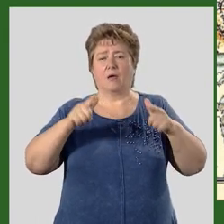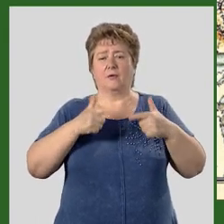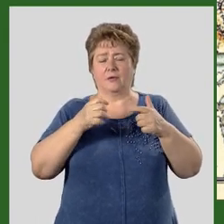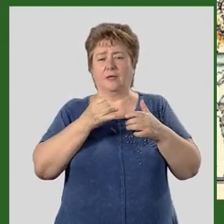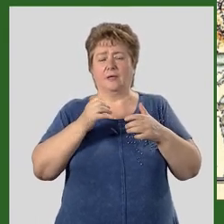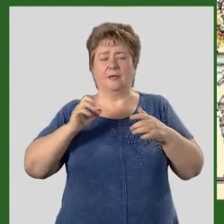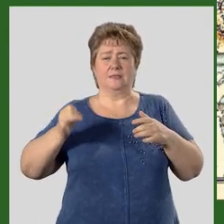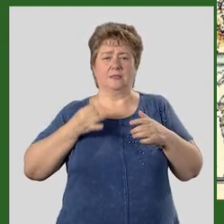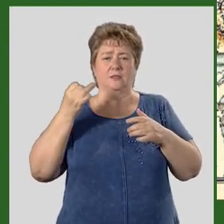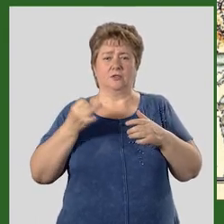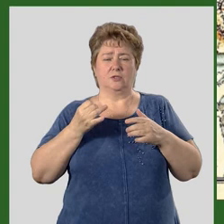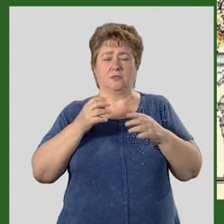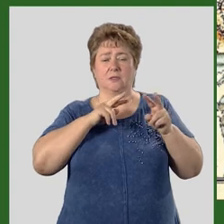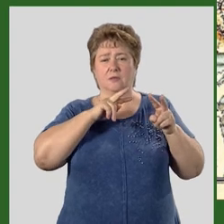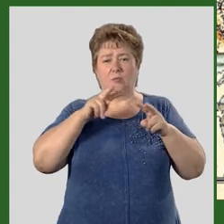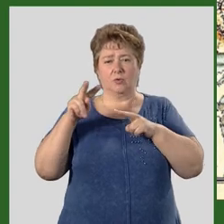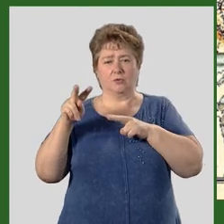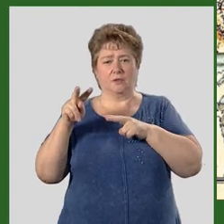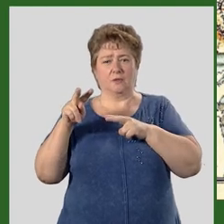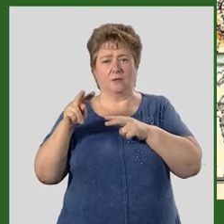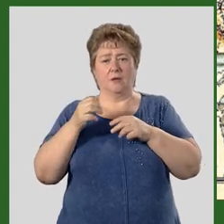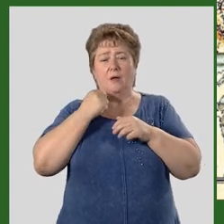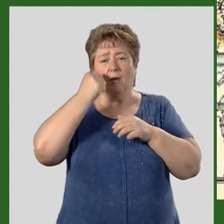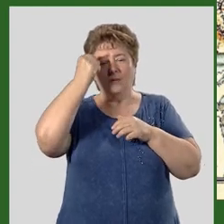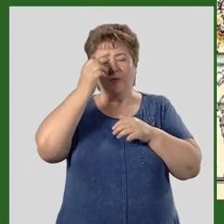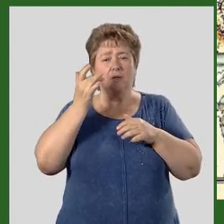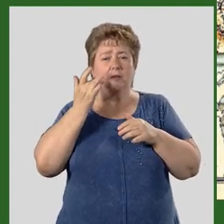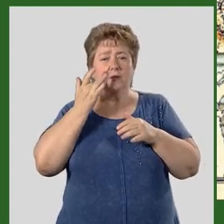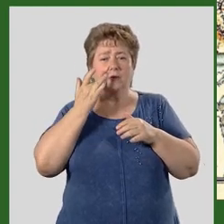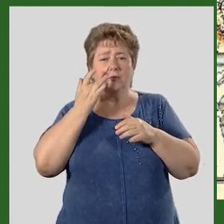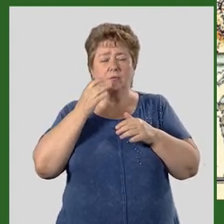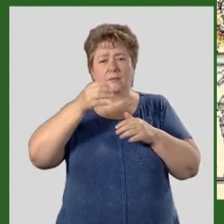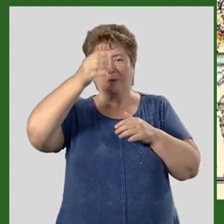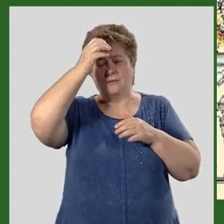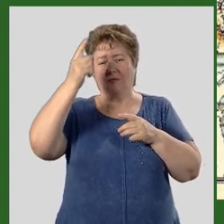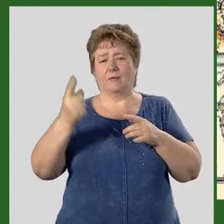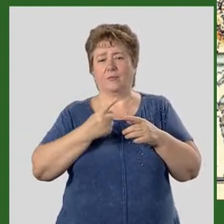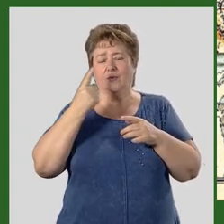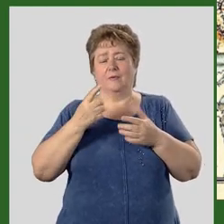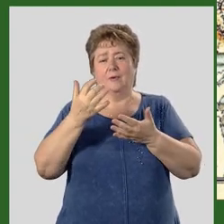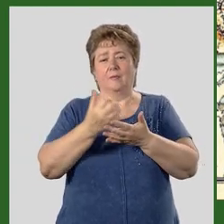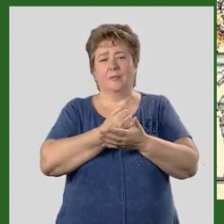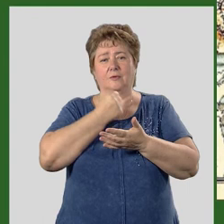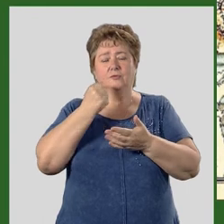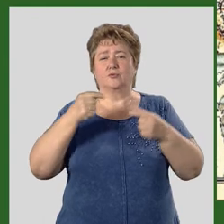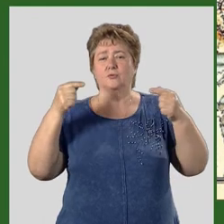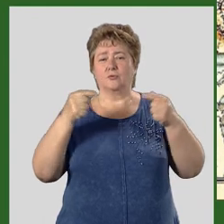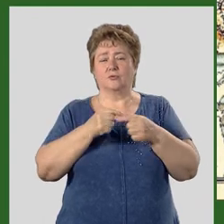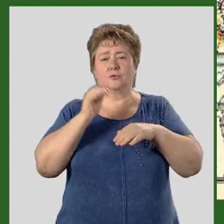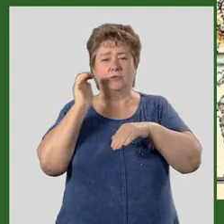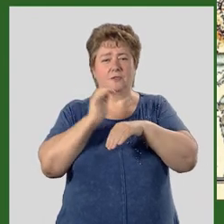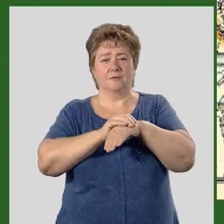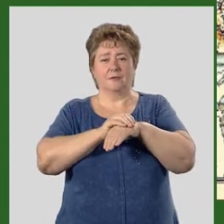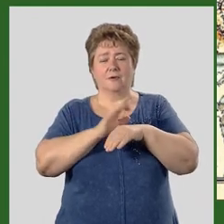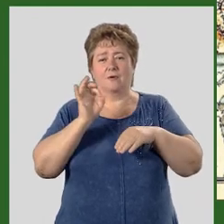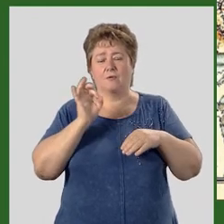и этнографические наблюдения, благодаря которым наука впервые получила точные